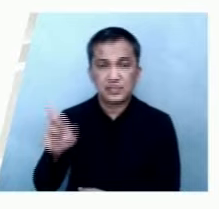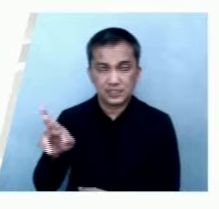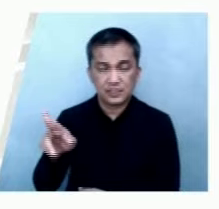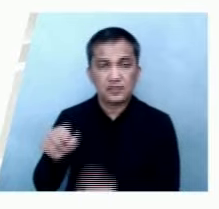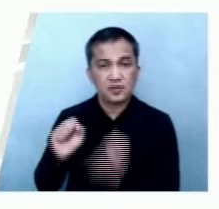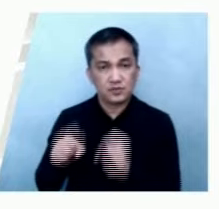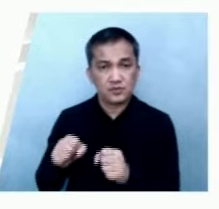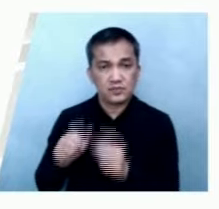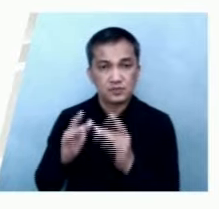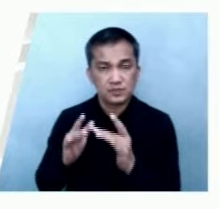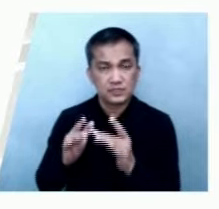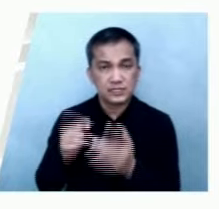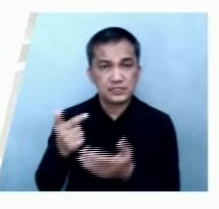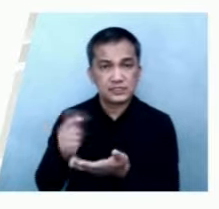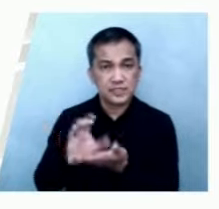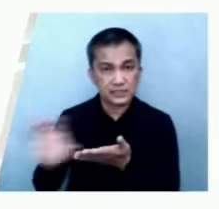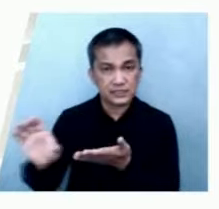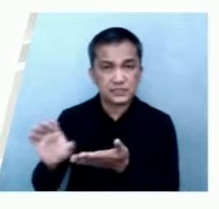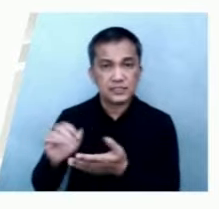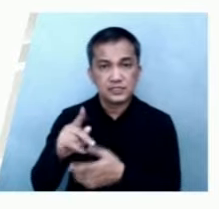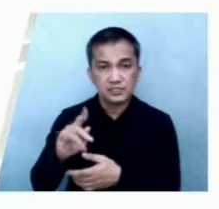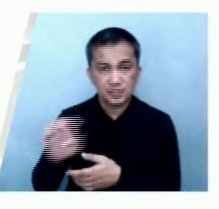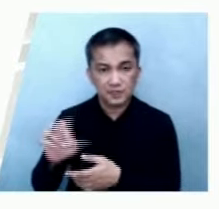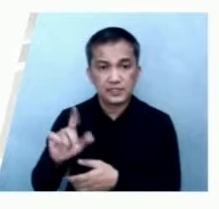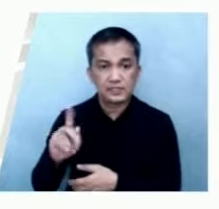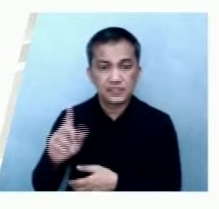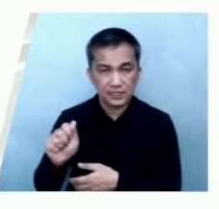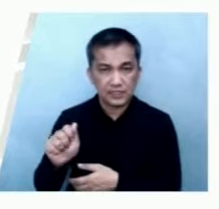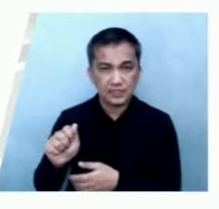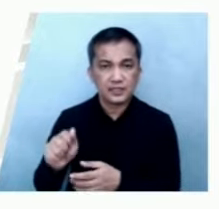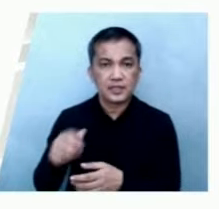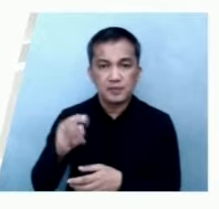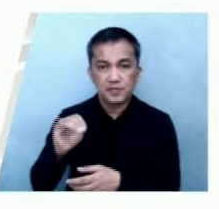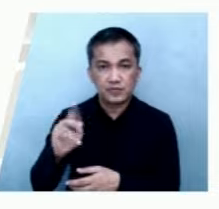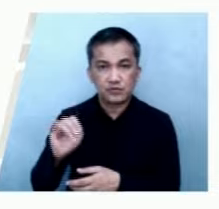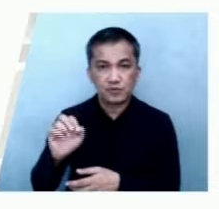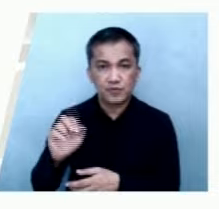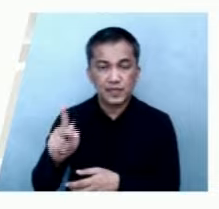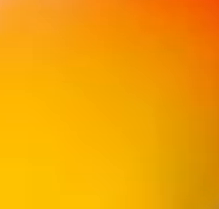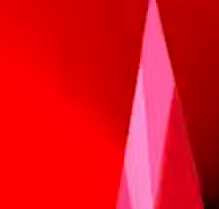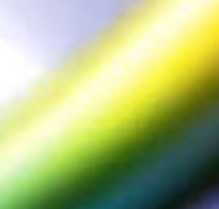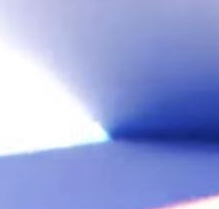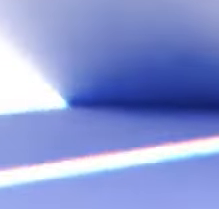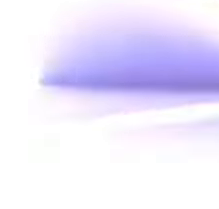rin online via GCash, Shopee, Lazada at Metrobank credit cards.